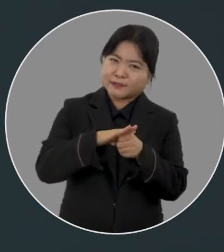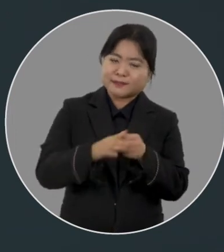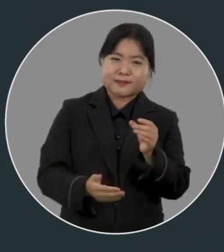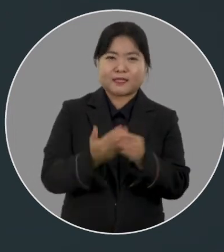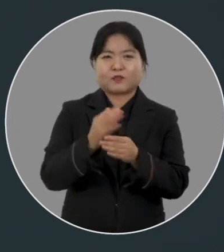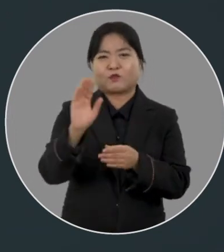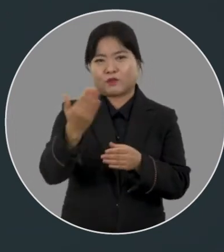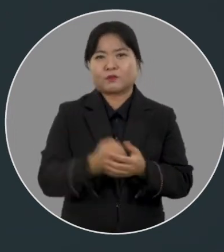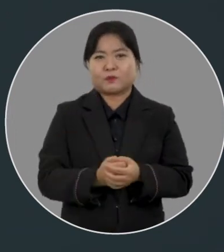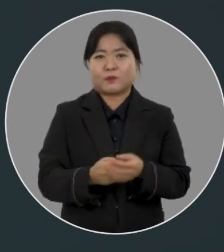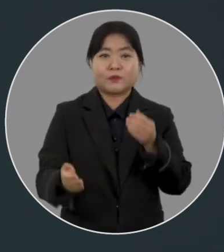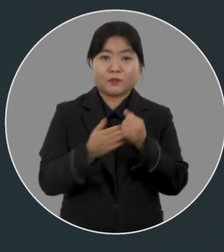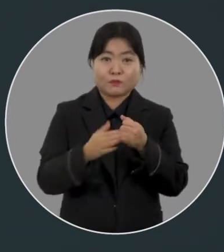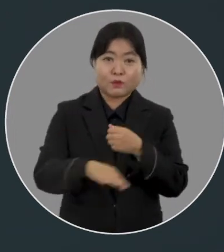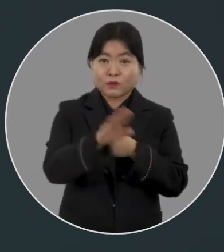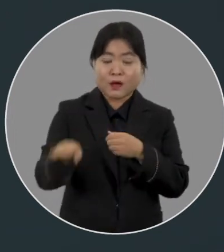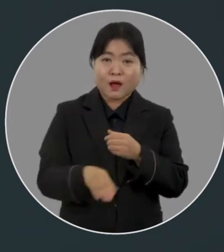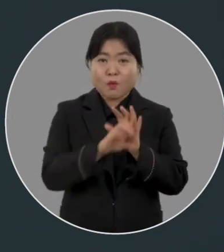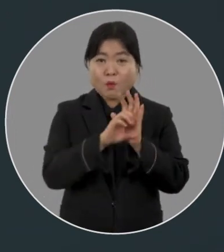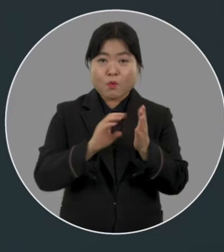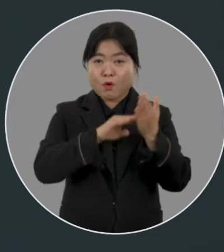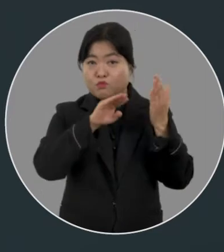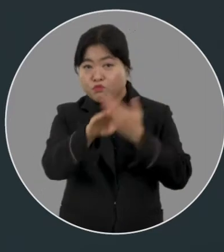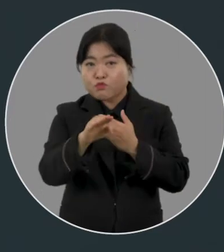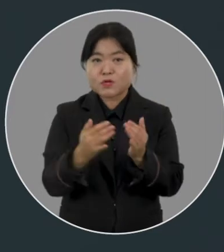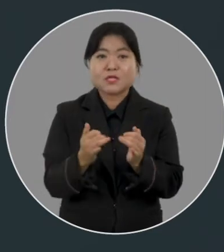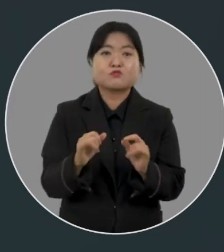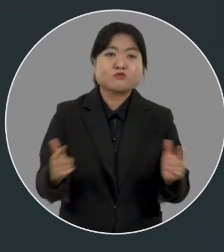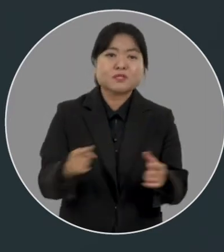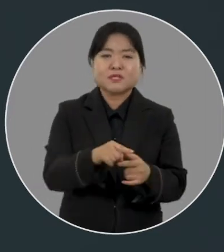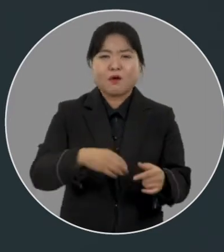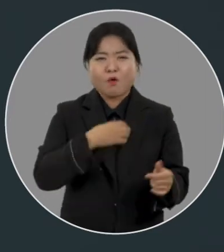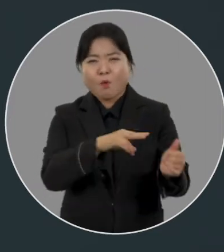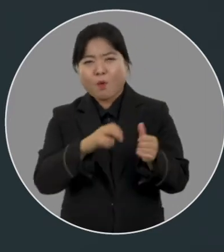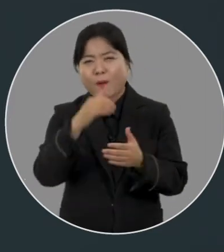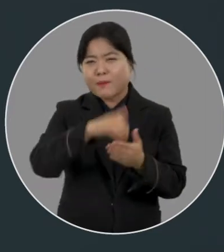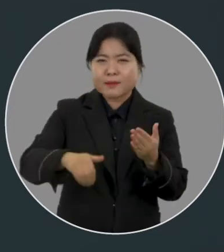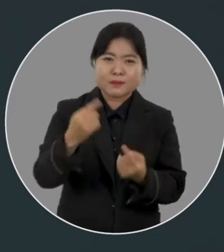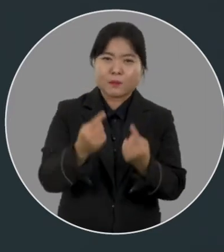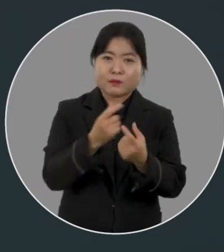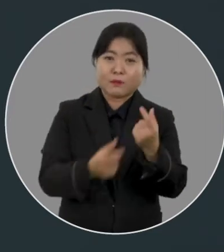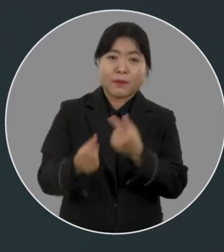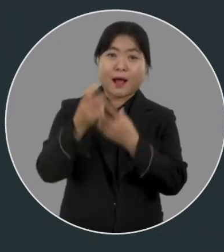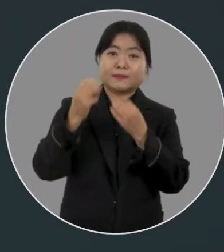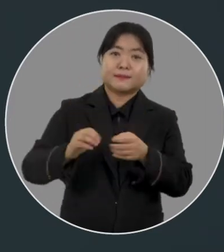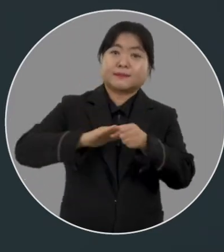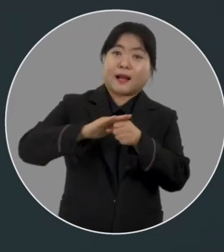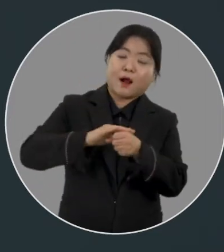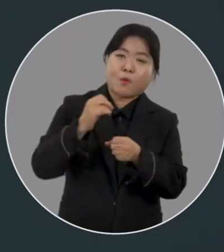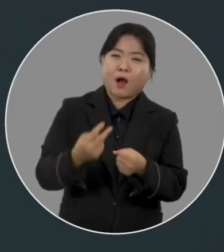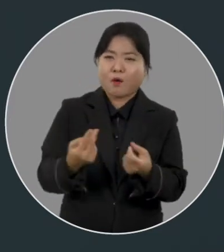거죠. 따라서 우리가 포스트 코로나 시대 인류는 이 혐오와 배제보다는 더 많은